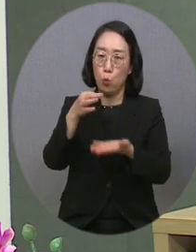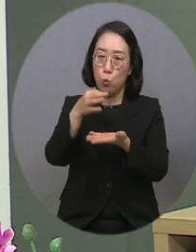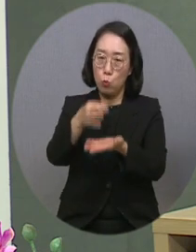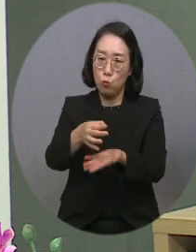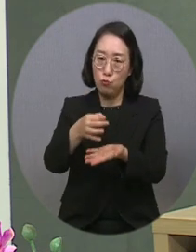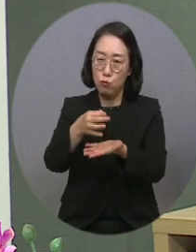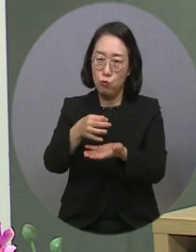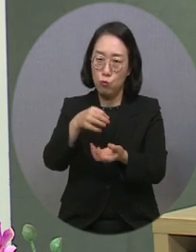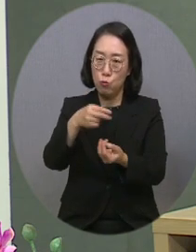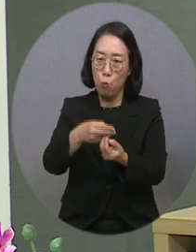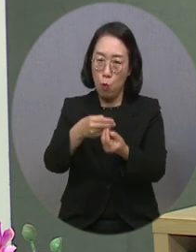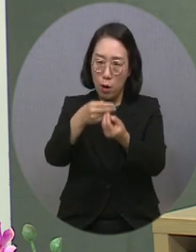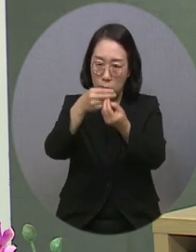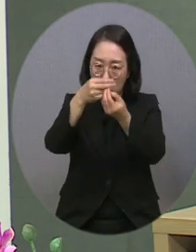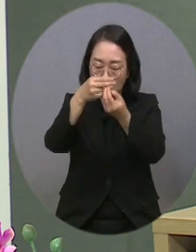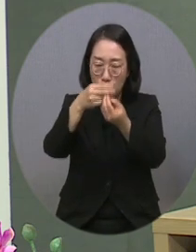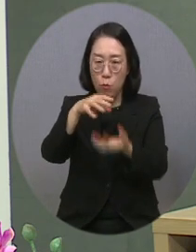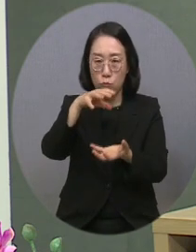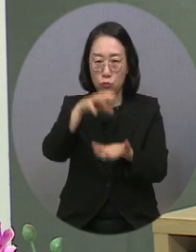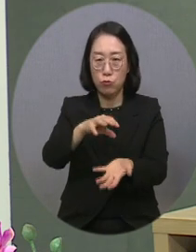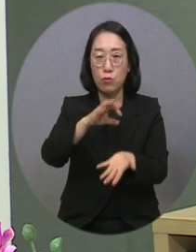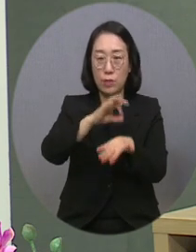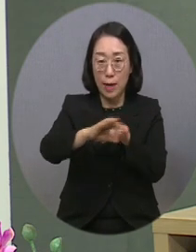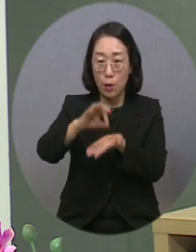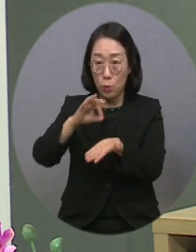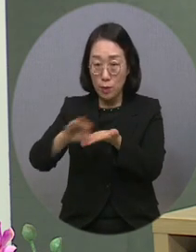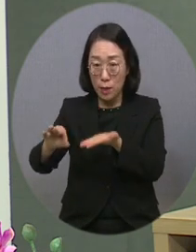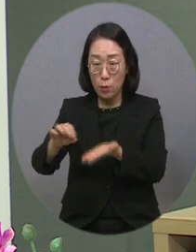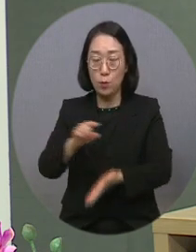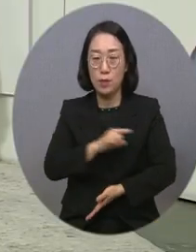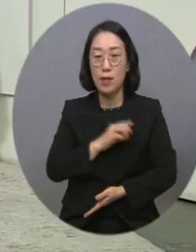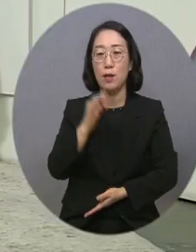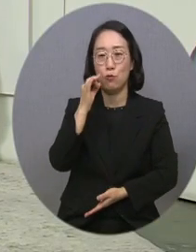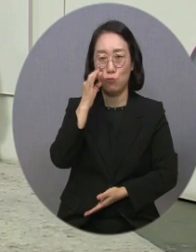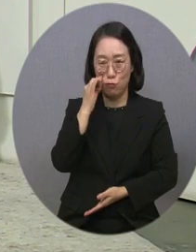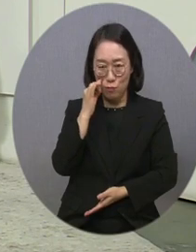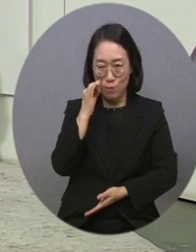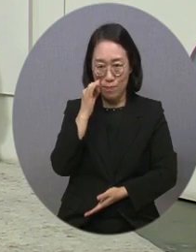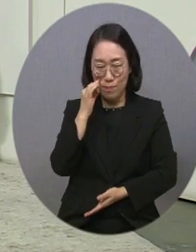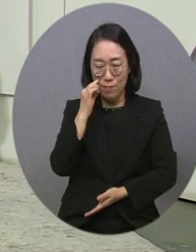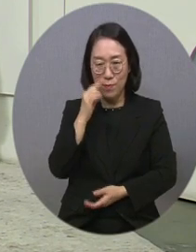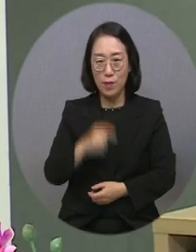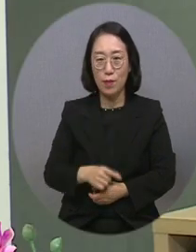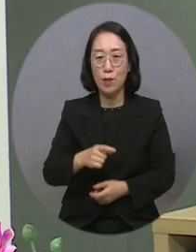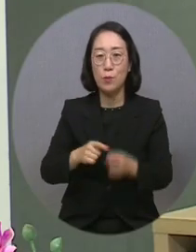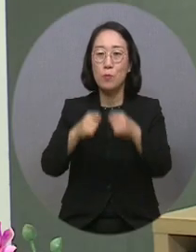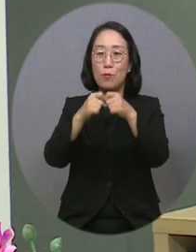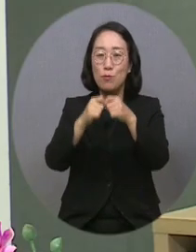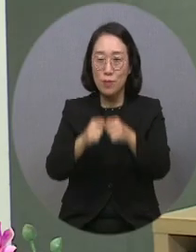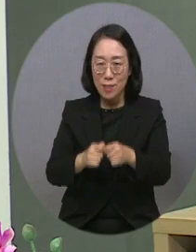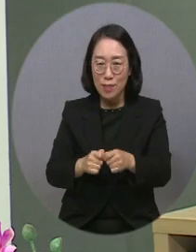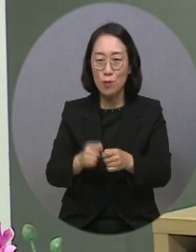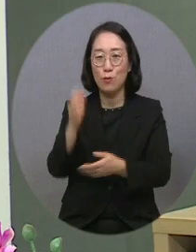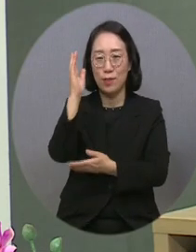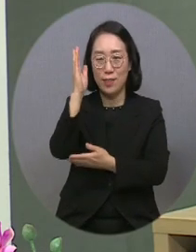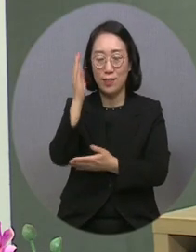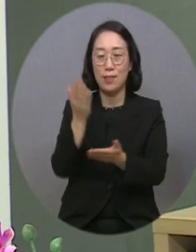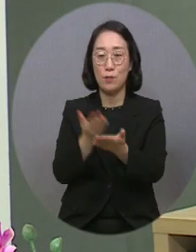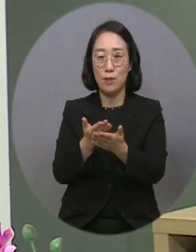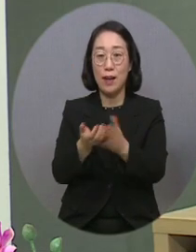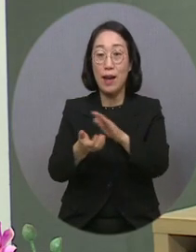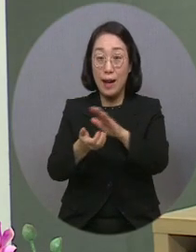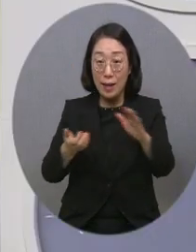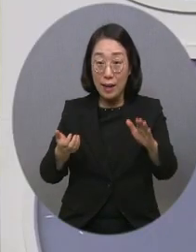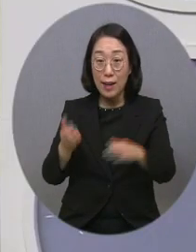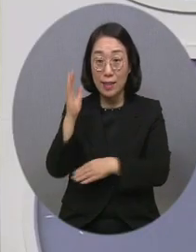쓰이고 있을까? 궁금해할 것 같아요. 예. 거기에 대해서 조금 구체적으로 예. 좀 조금 전에